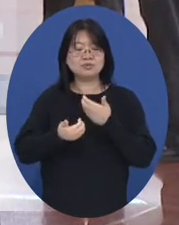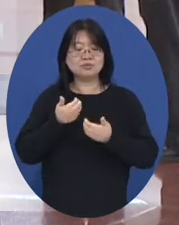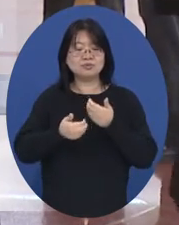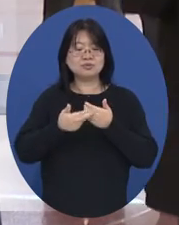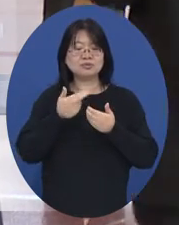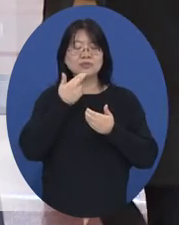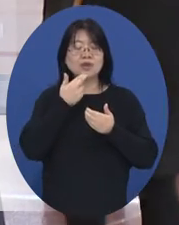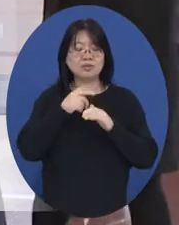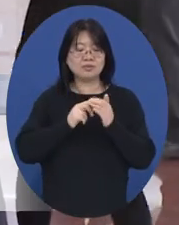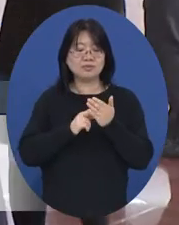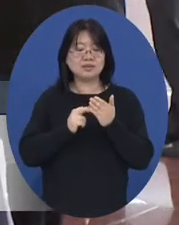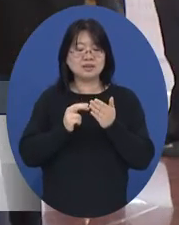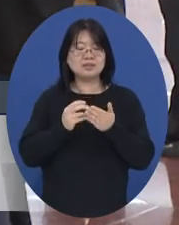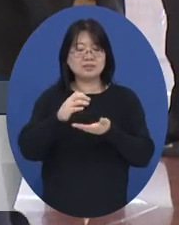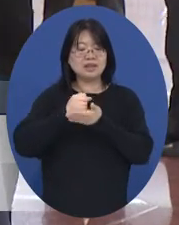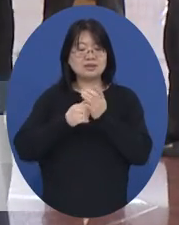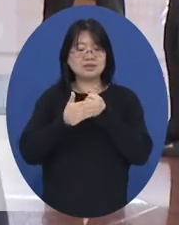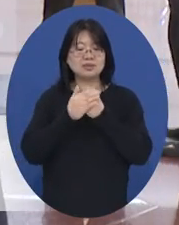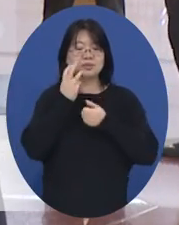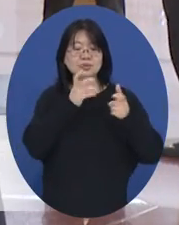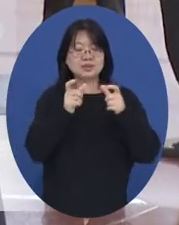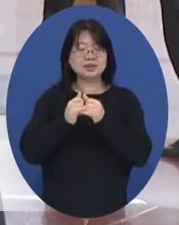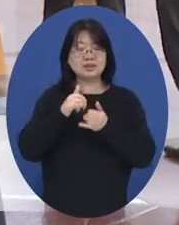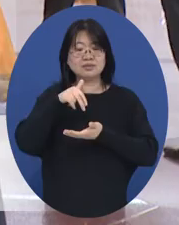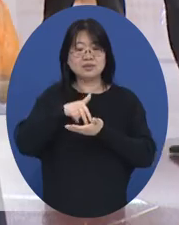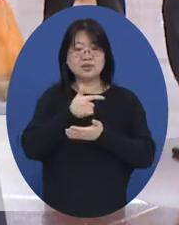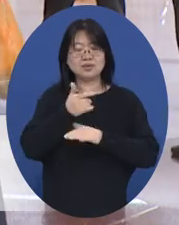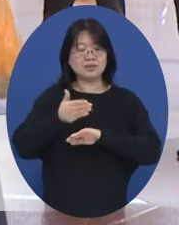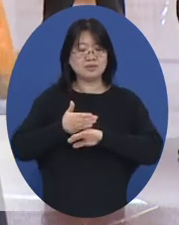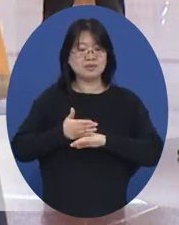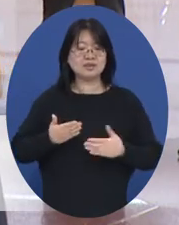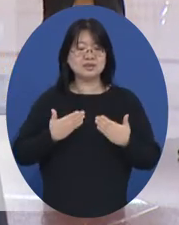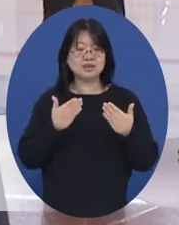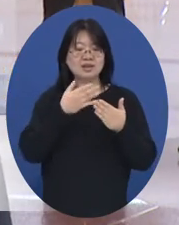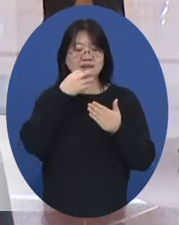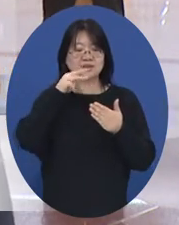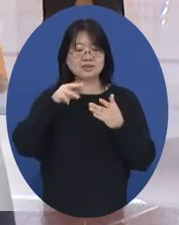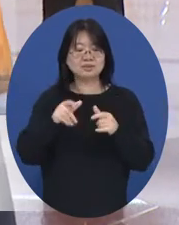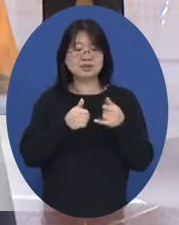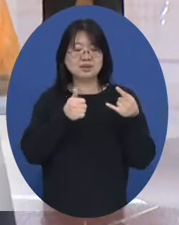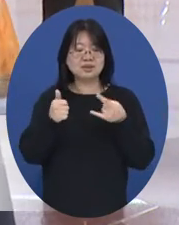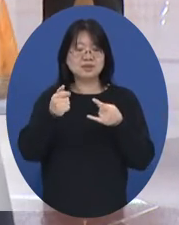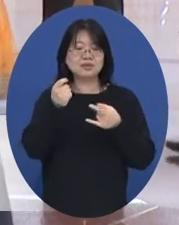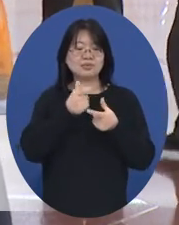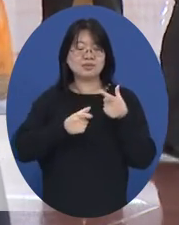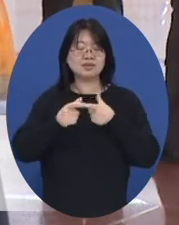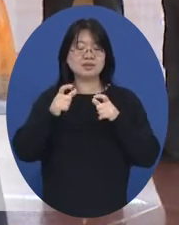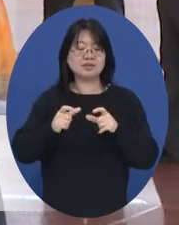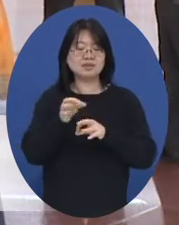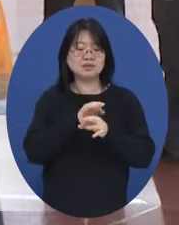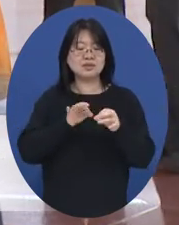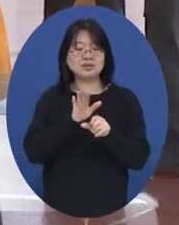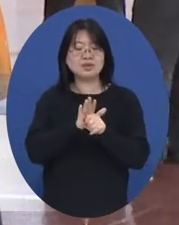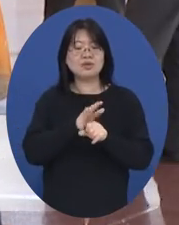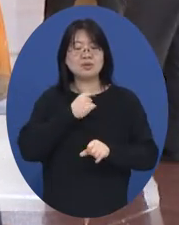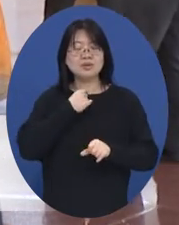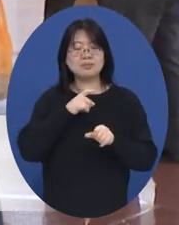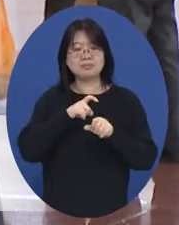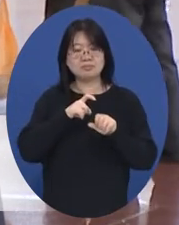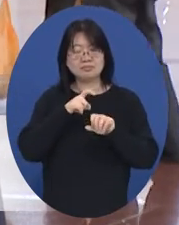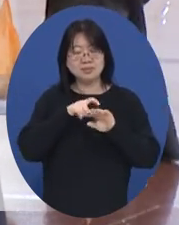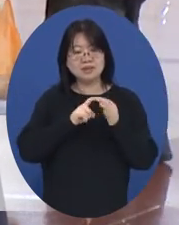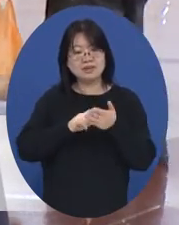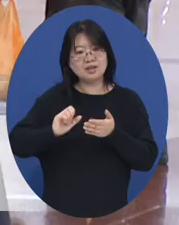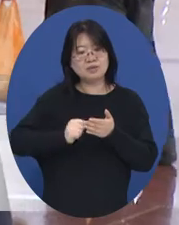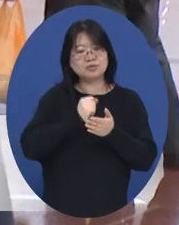없이 받아들여줘가지고 경기도민으로서 너무 감사하고 해서 이천 시민들에게 조금 지역경제에 도움이